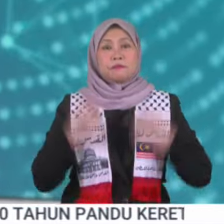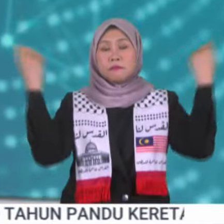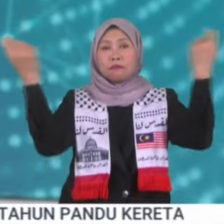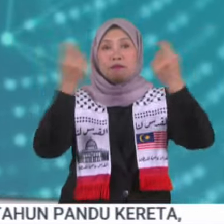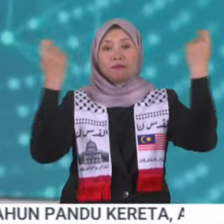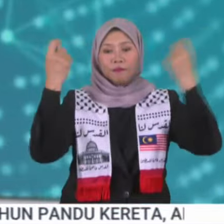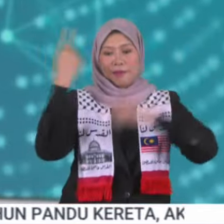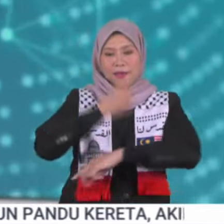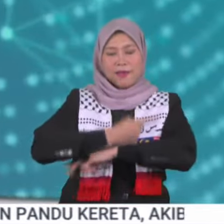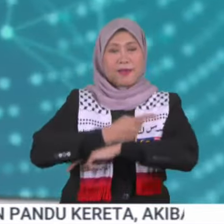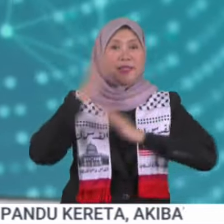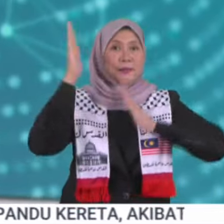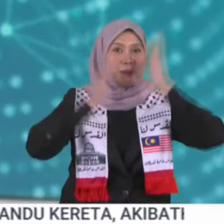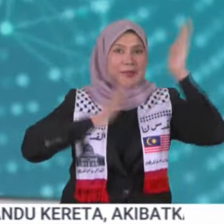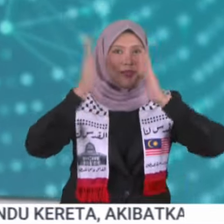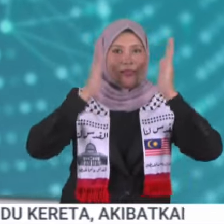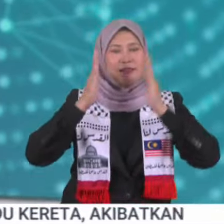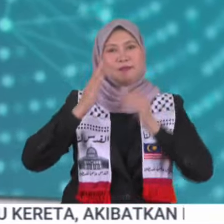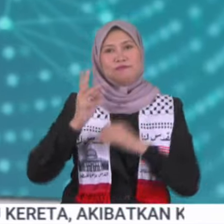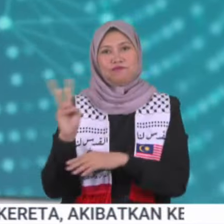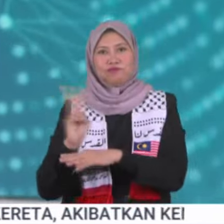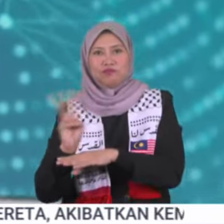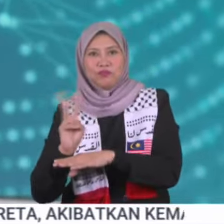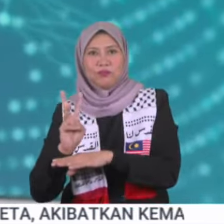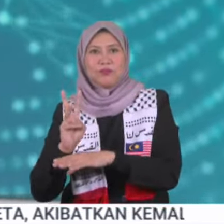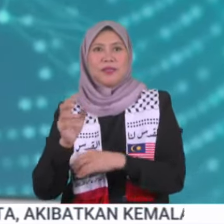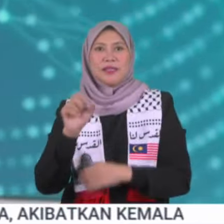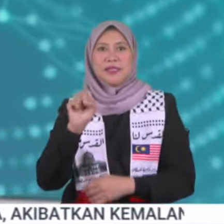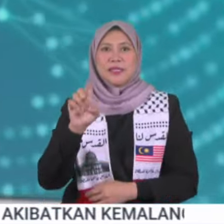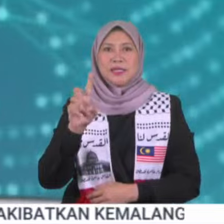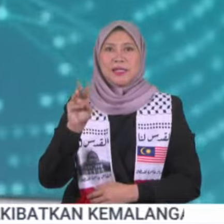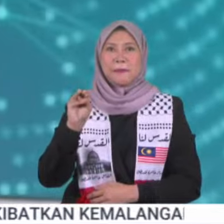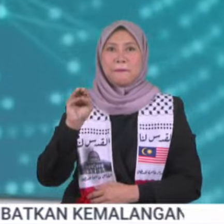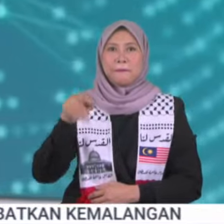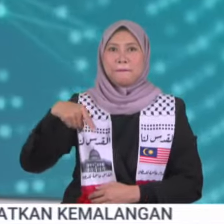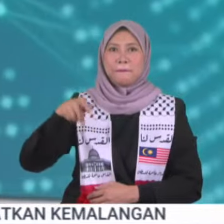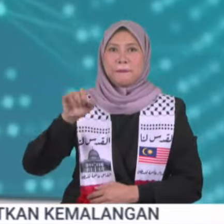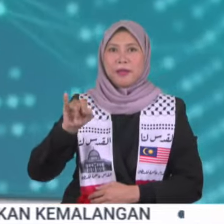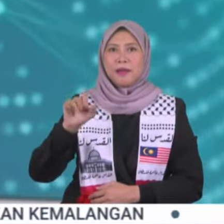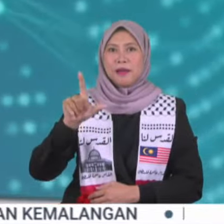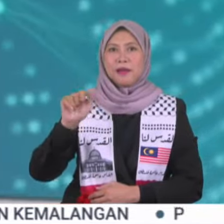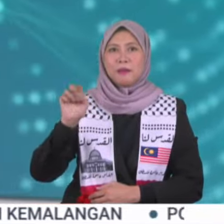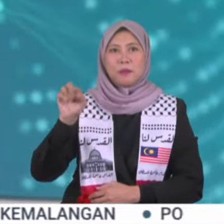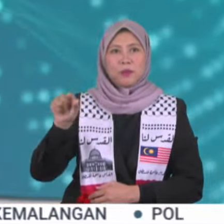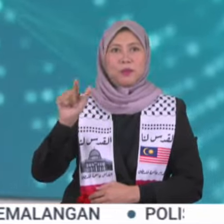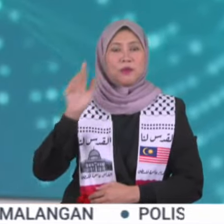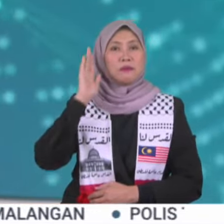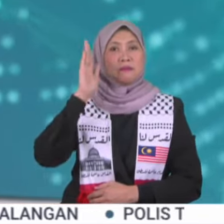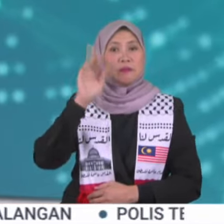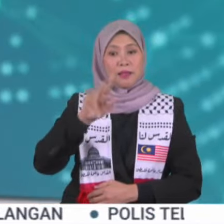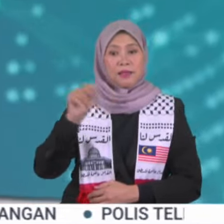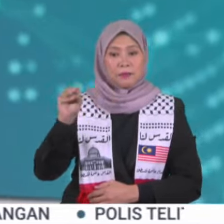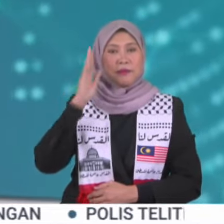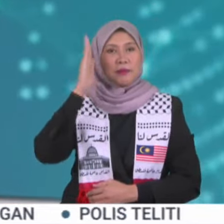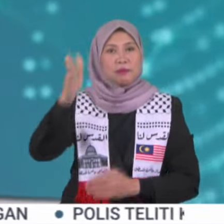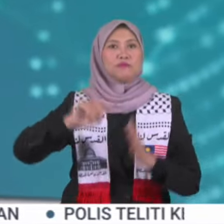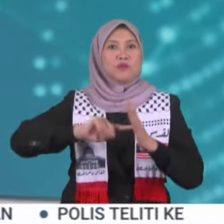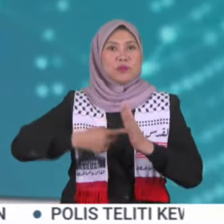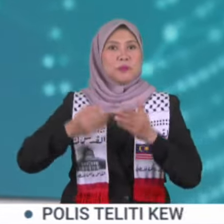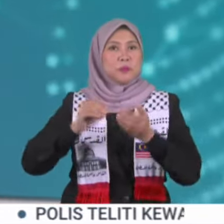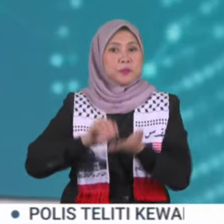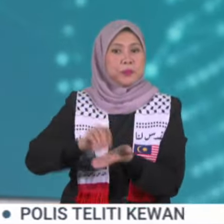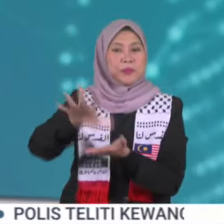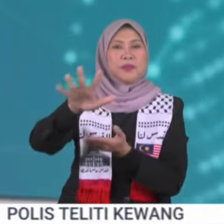Bersempena Hari Malaysia Telefilm Selampai Labung, terbitan RTM bakal menemui penonton pada 14 September